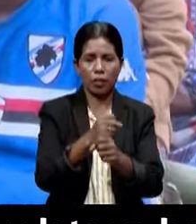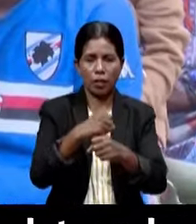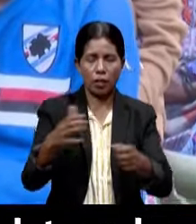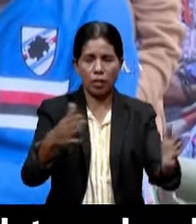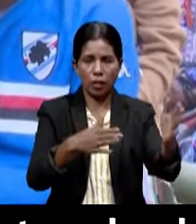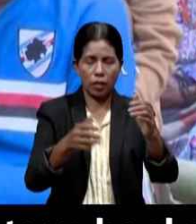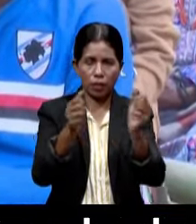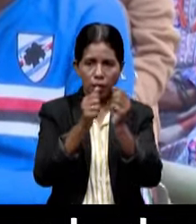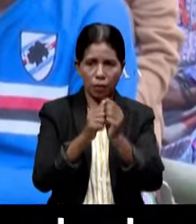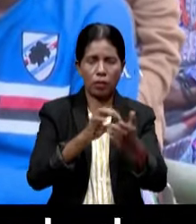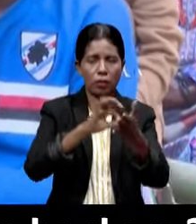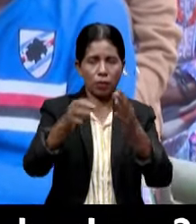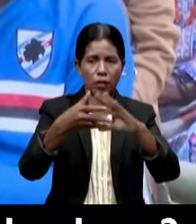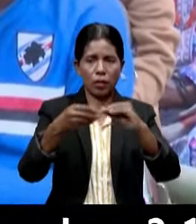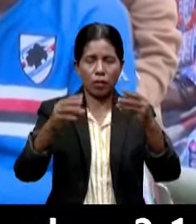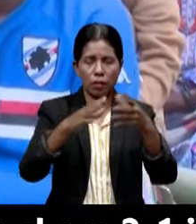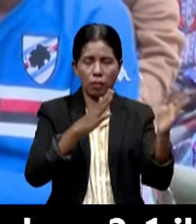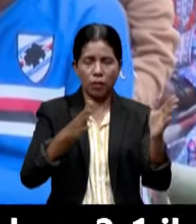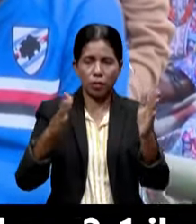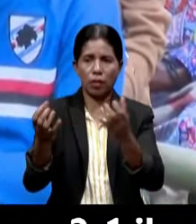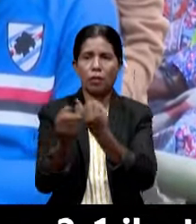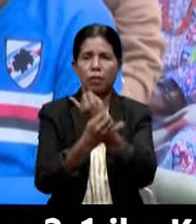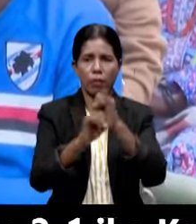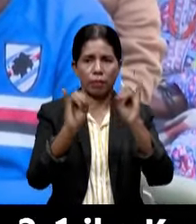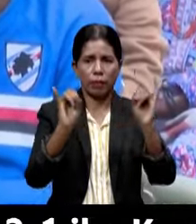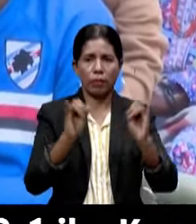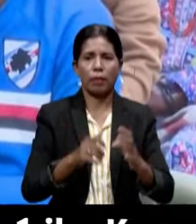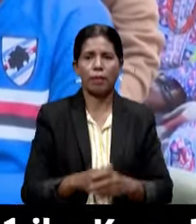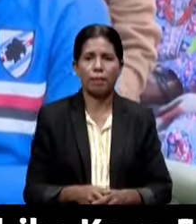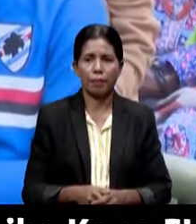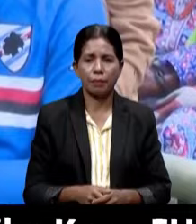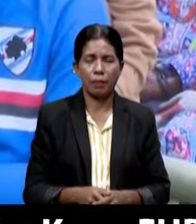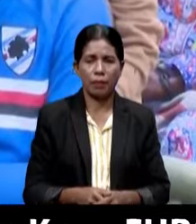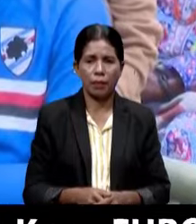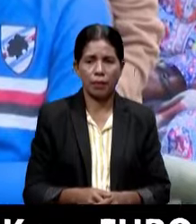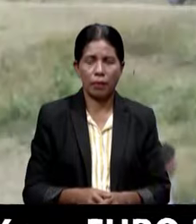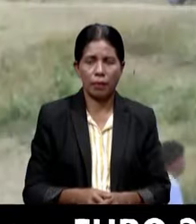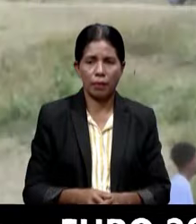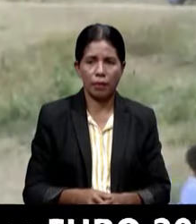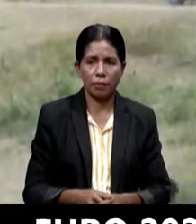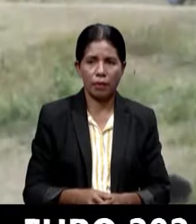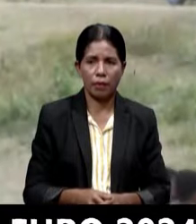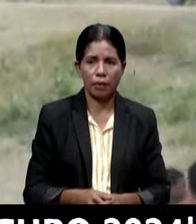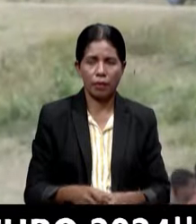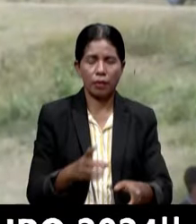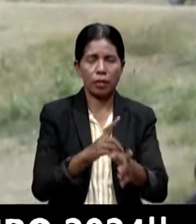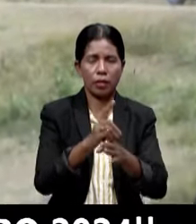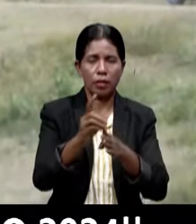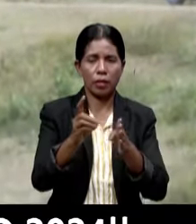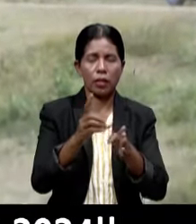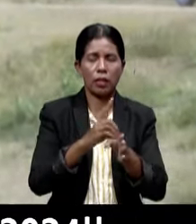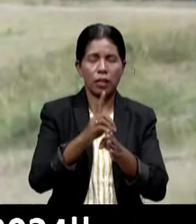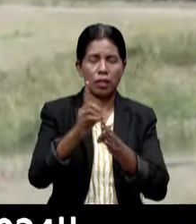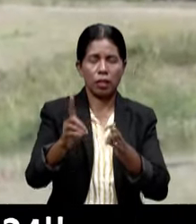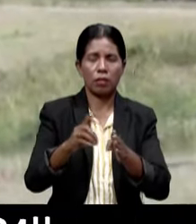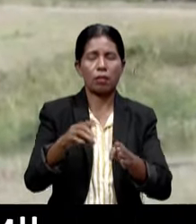malu atu ahu konta nia historia ba prosesu luta ba ukun rasikan diresaun koordinator clandestina husi